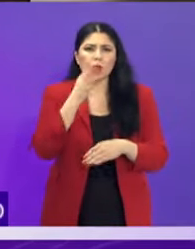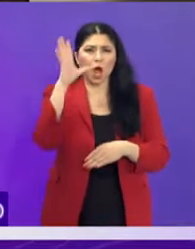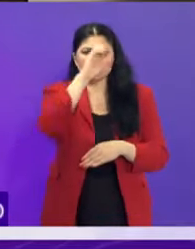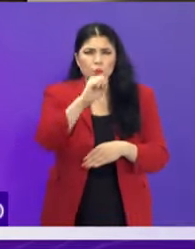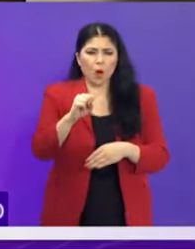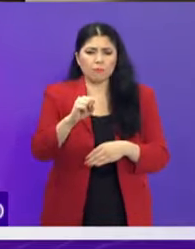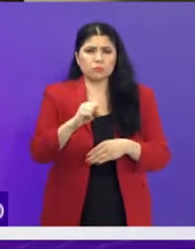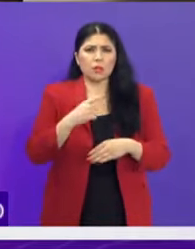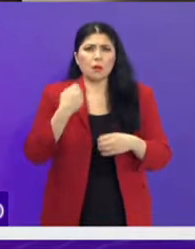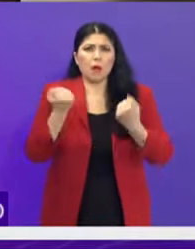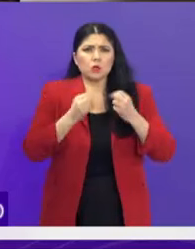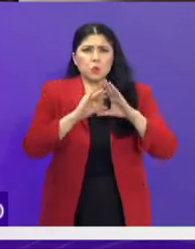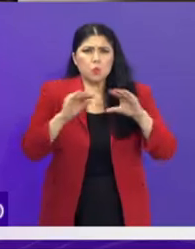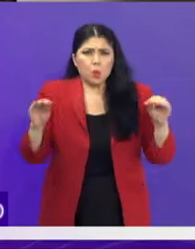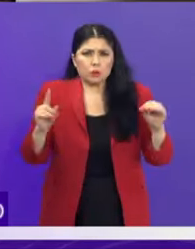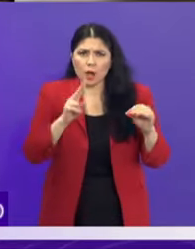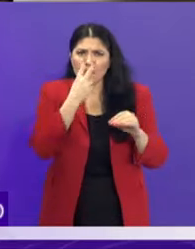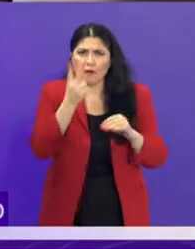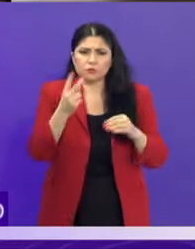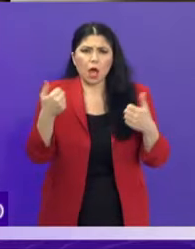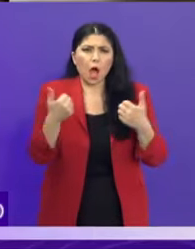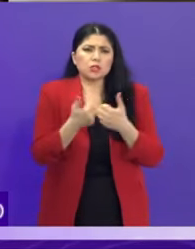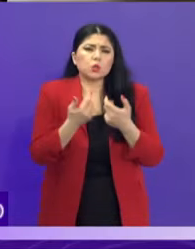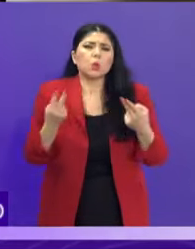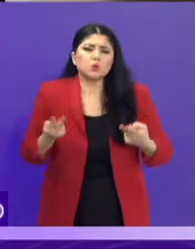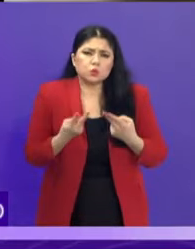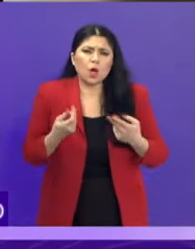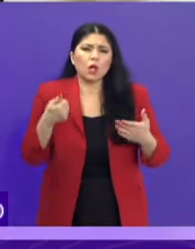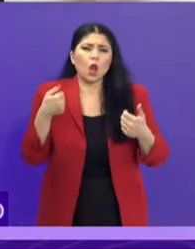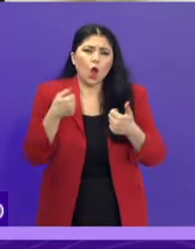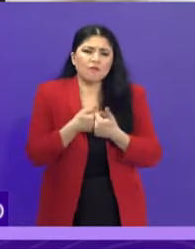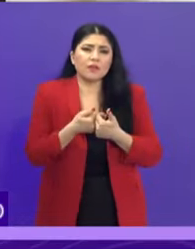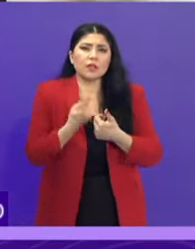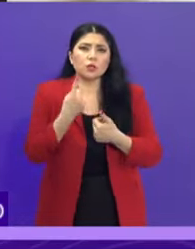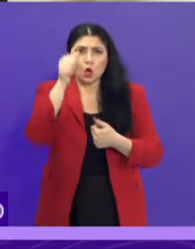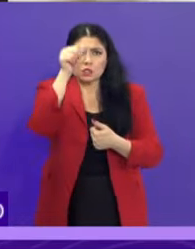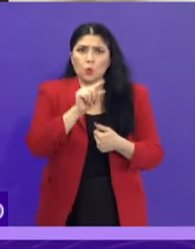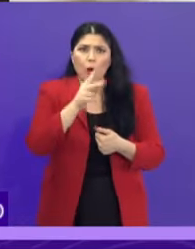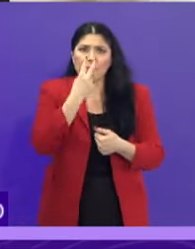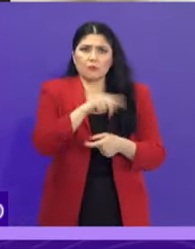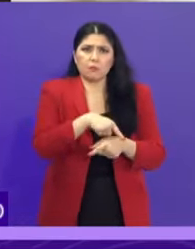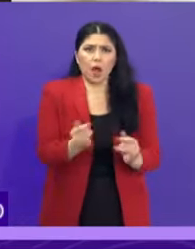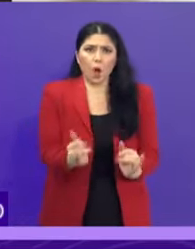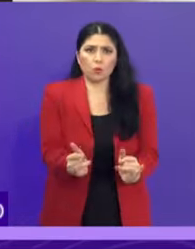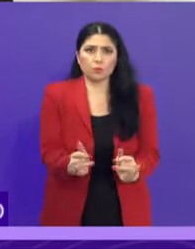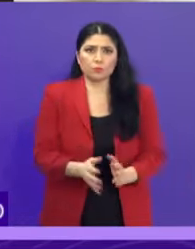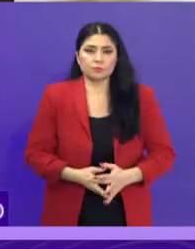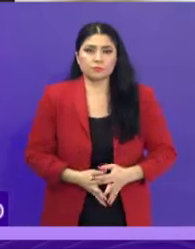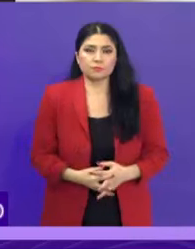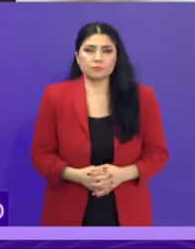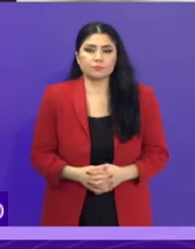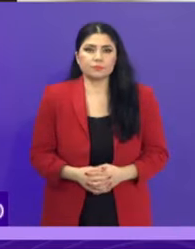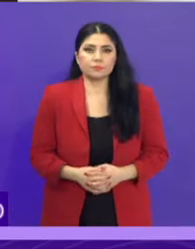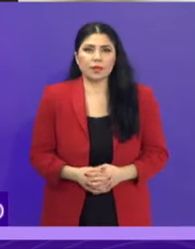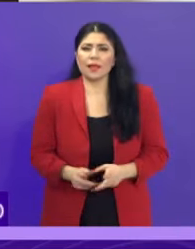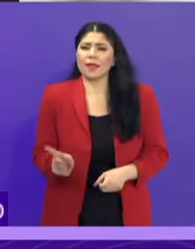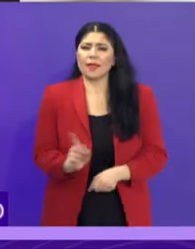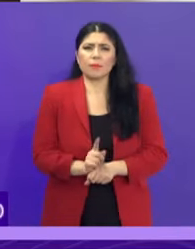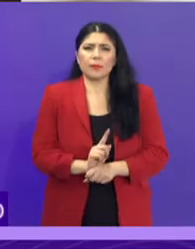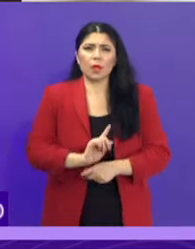văzut atât de multe accidente ușoare într-o singură zi, astfel că imediat după